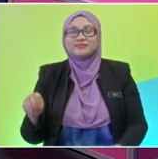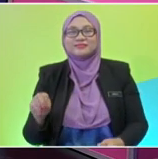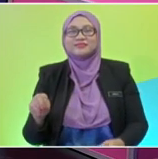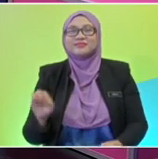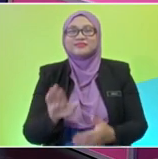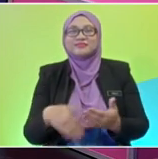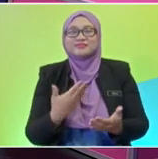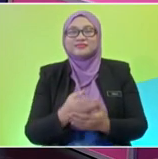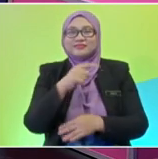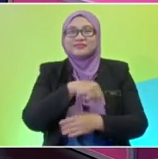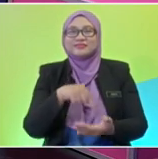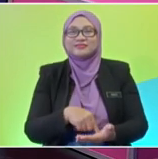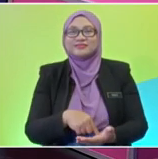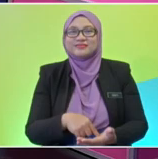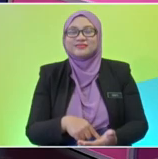kamu